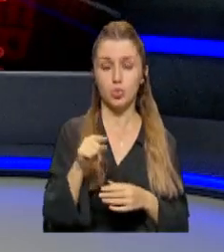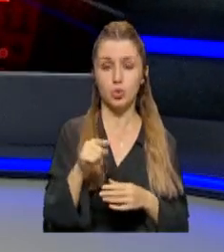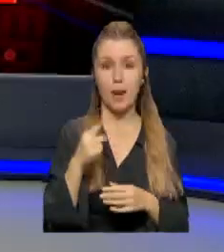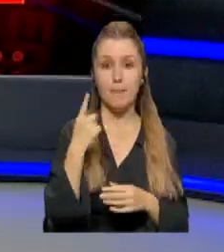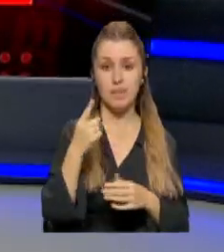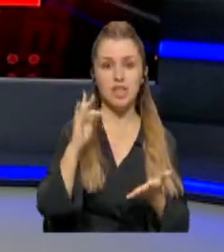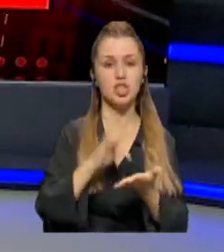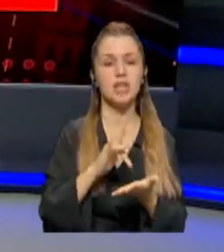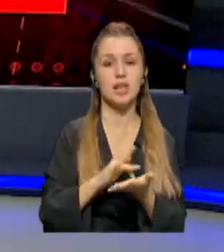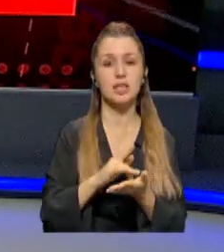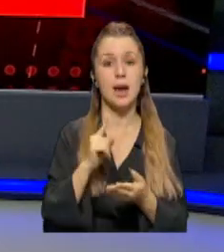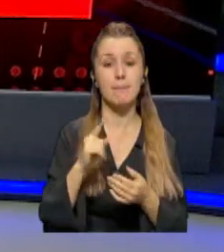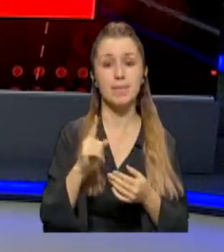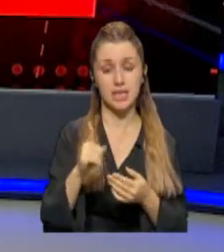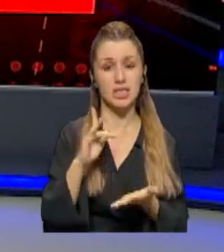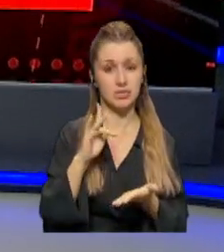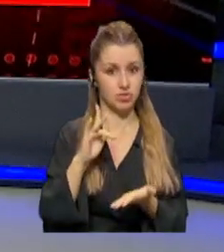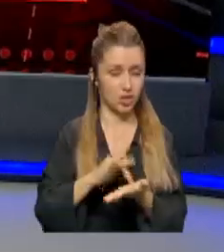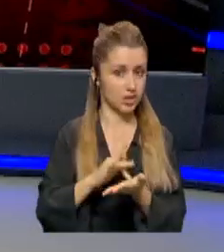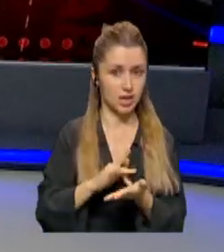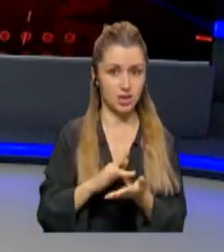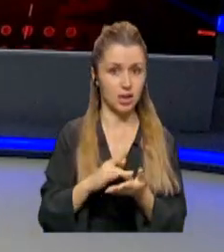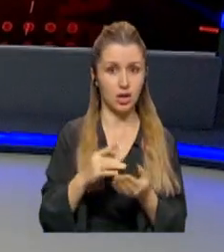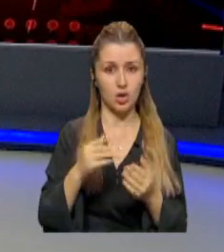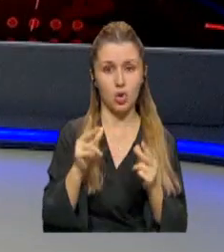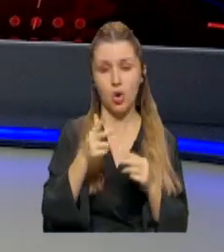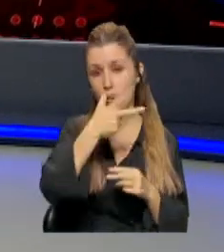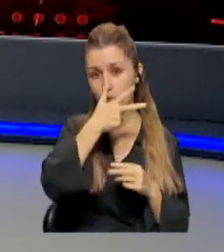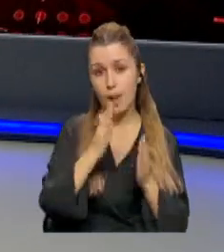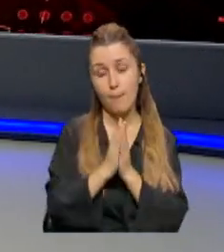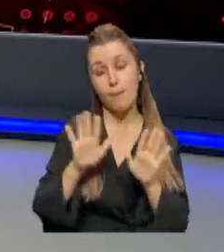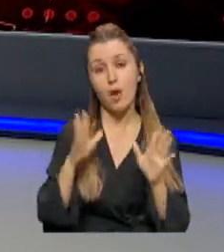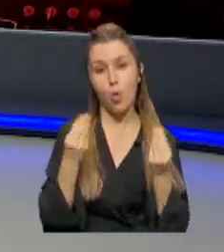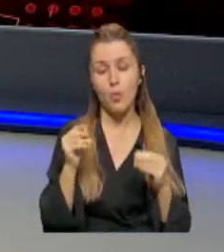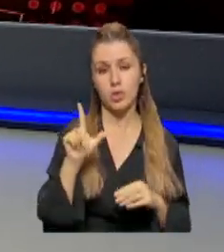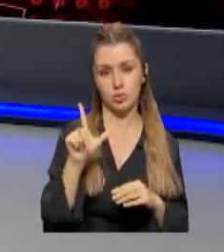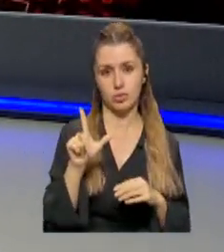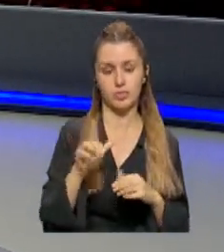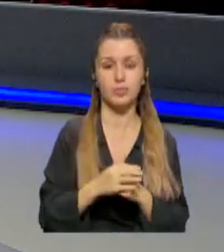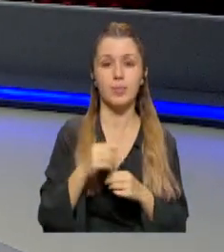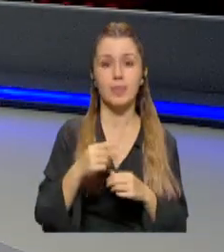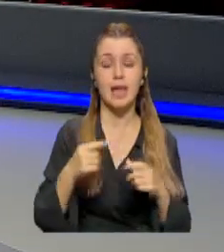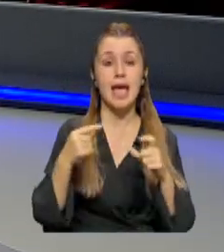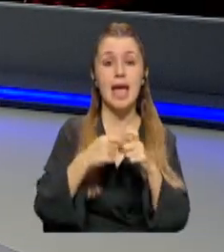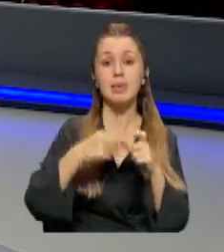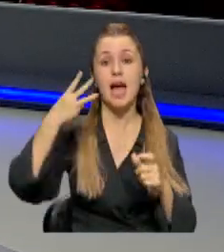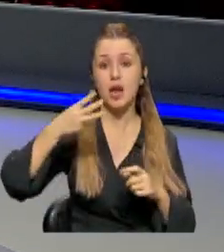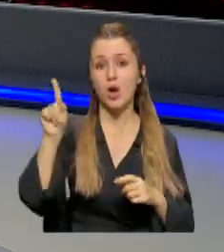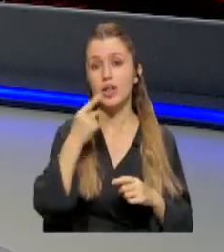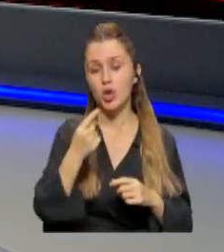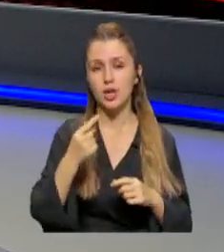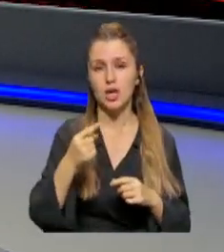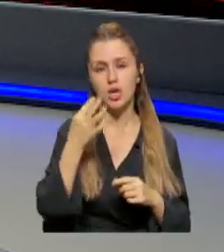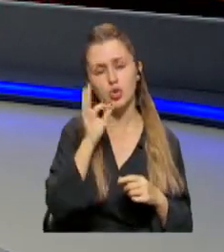bir cezası, bir yaptırımı, kusura bakmayın ama, olmak zorunda. Emine Hanım diyor ki, Emine Erdoğan